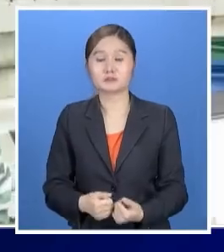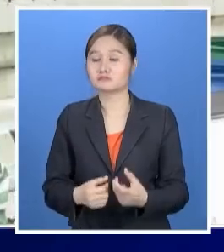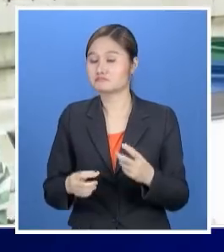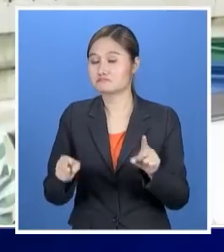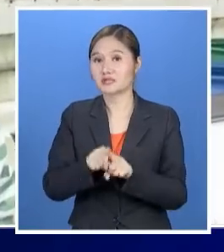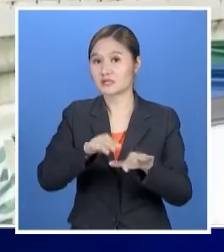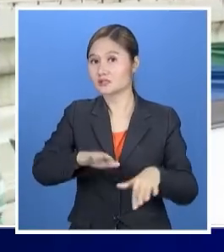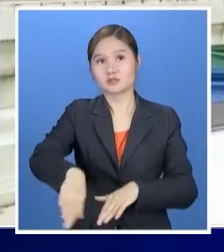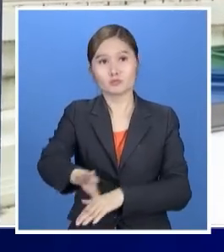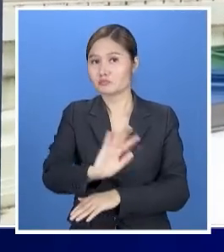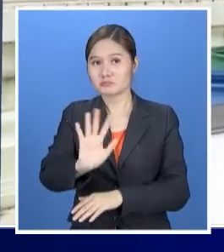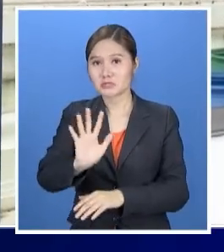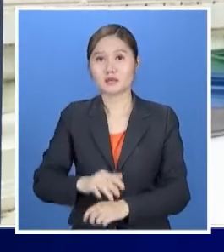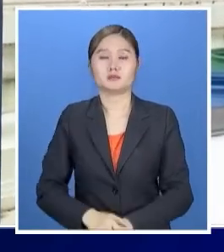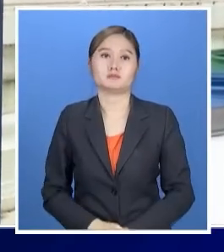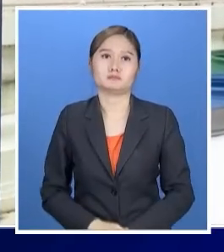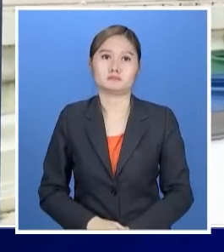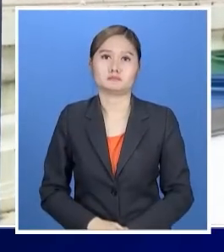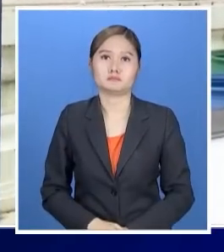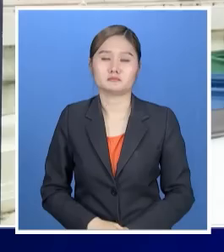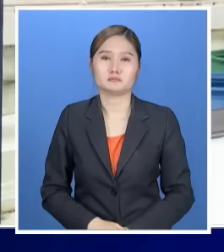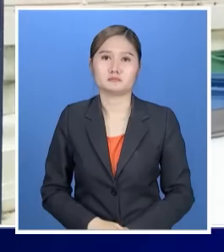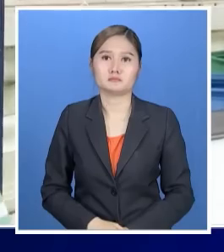บนี้กับเด็กทุกคนฟังจากคุณวิชัยชาวบ้านค่ะ